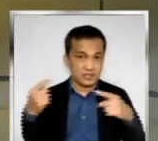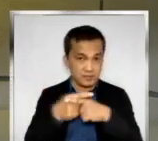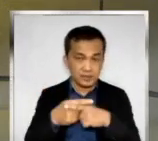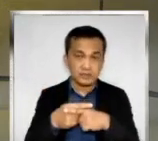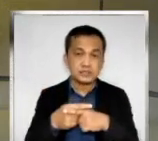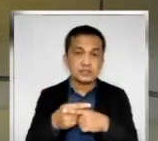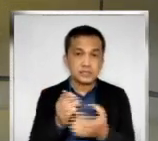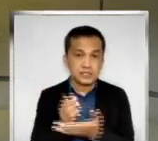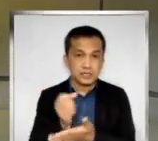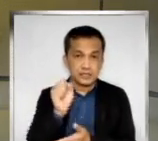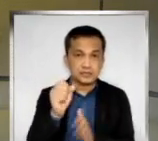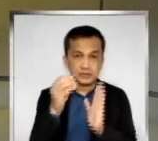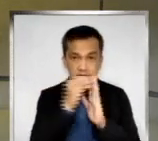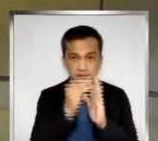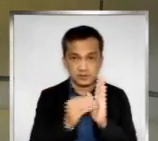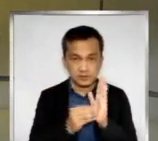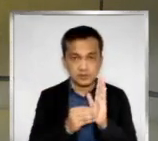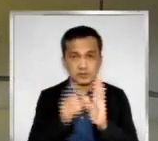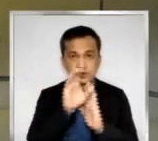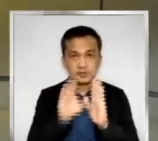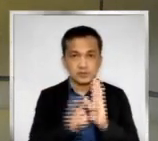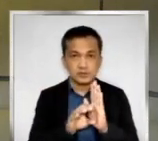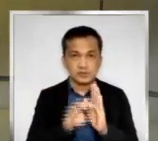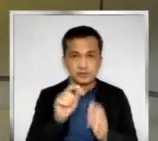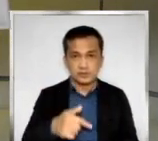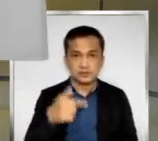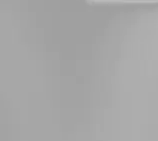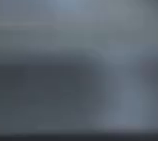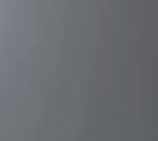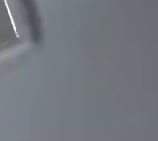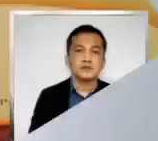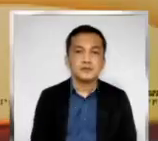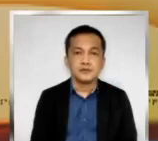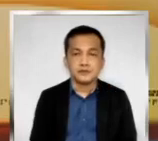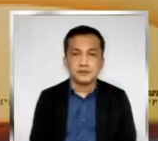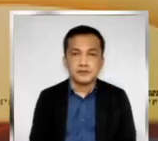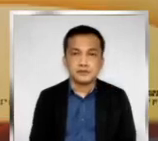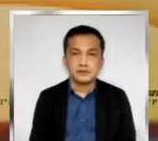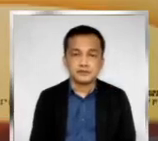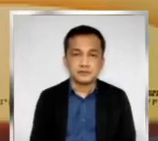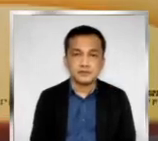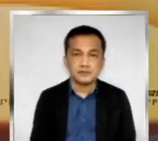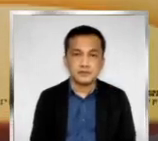ng konstitusyon. Yan ang tinutukan ni Tina Panganiban Perez.